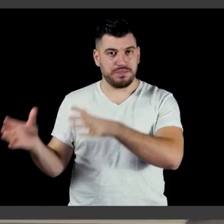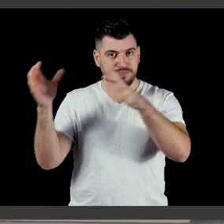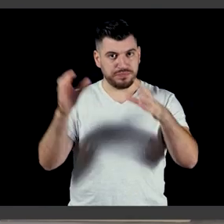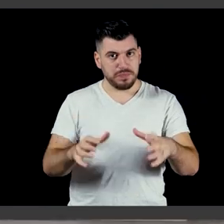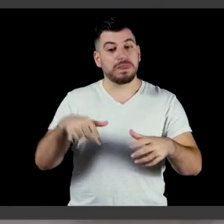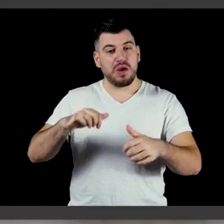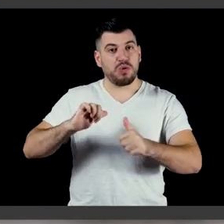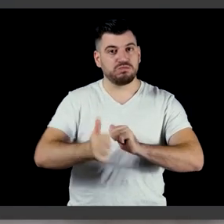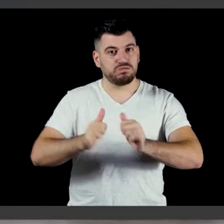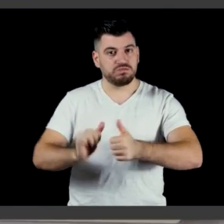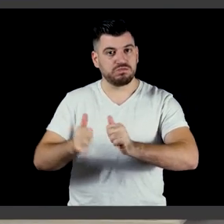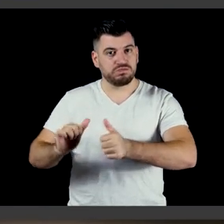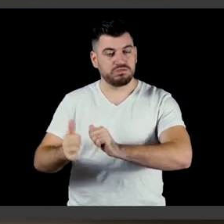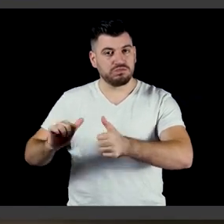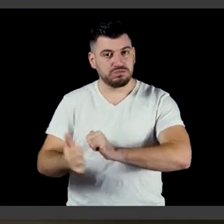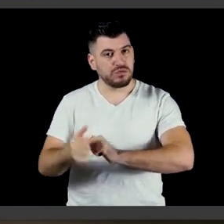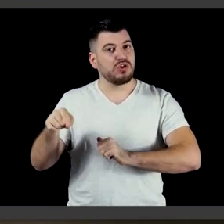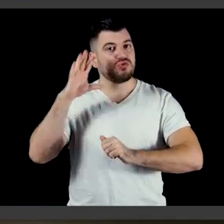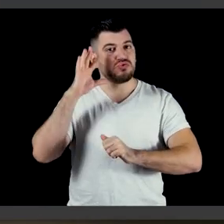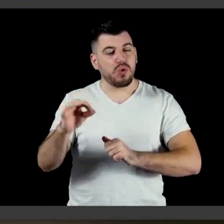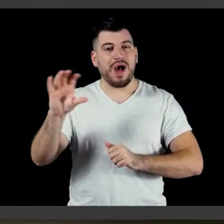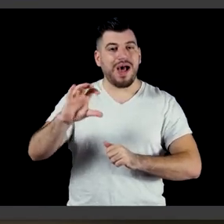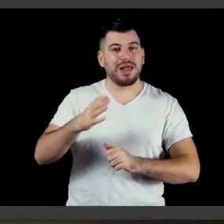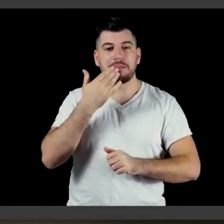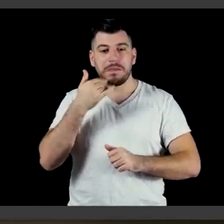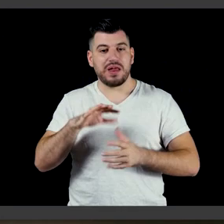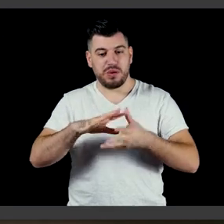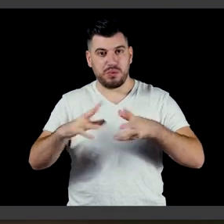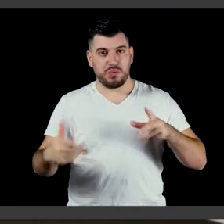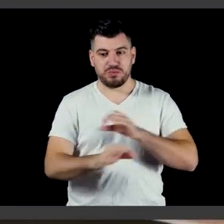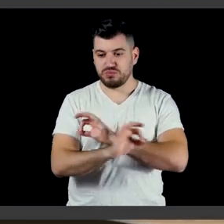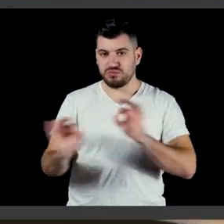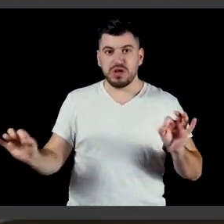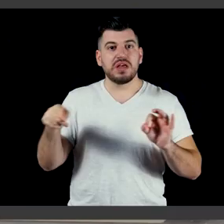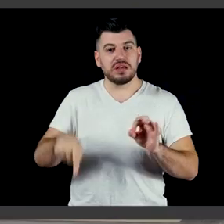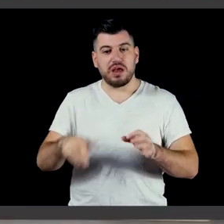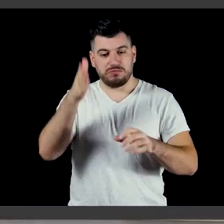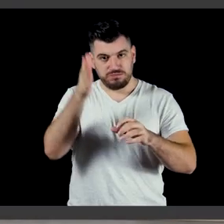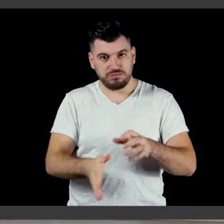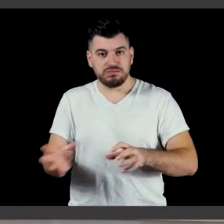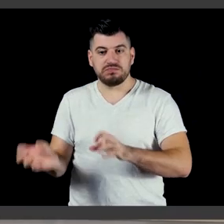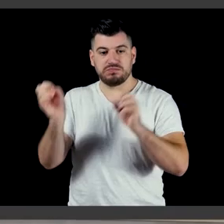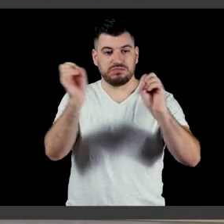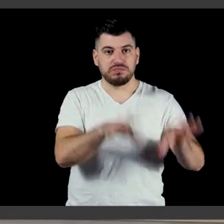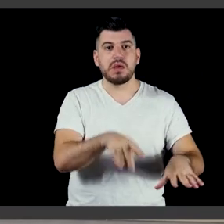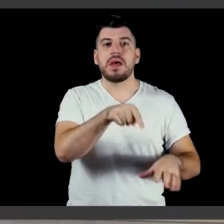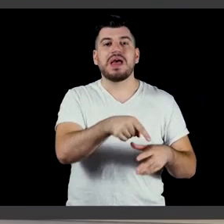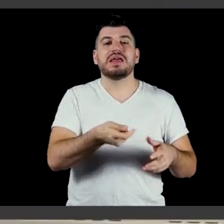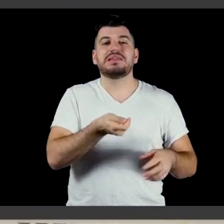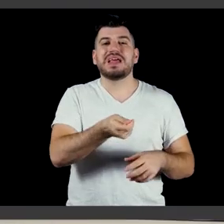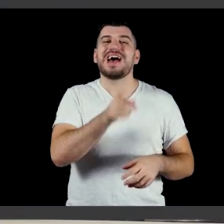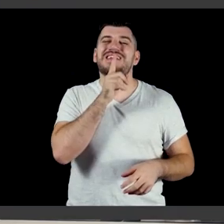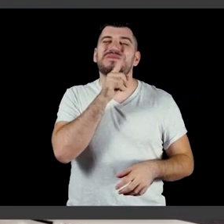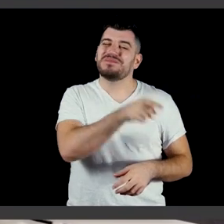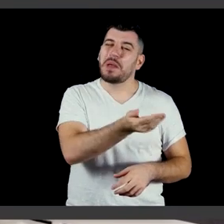Παίρνω τον κιμά μου, τον κάνω έτσι ένα μικρό μασαζάκι γύρω γύρω από τα αλάτια και τον παίρνω να πάει παντού και παίρνω έτσι όπως είναι τον μπόγο και το